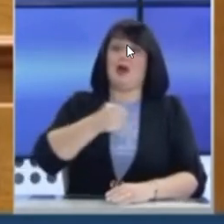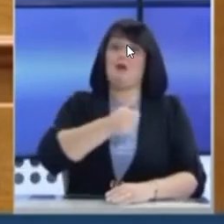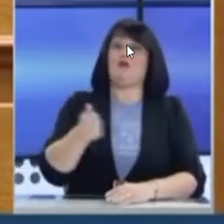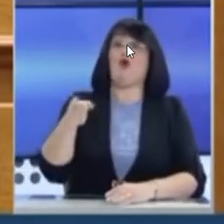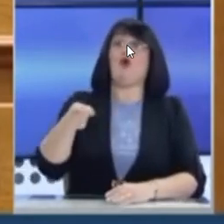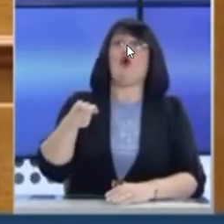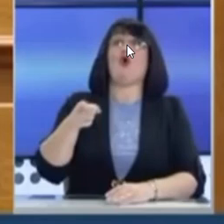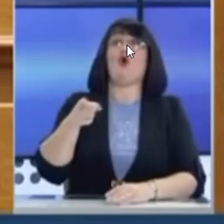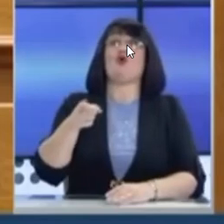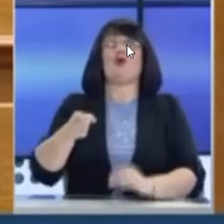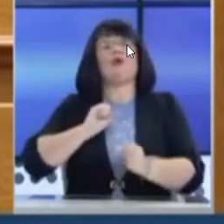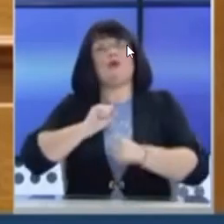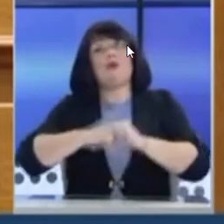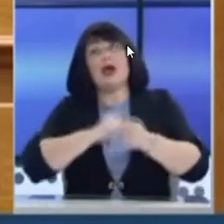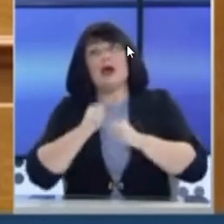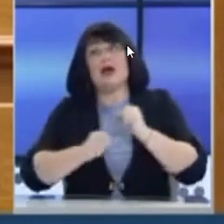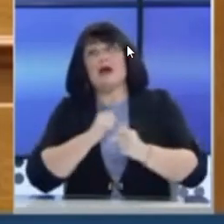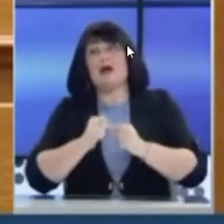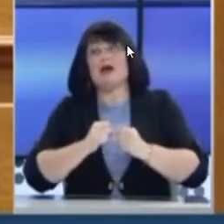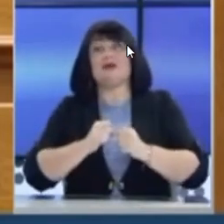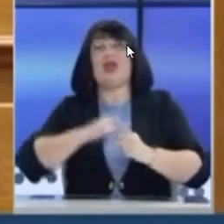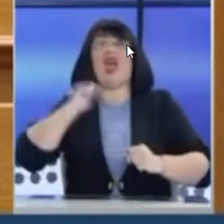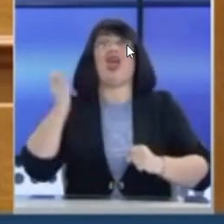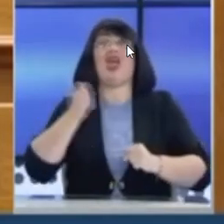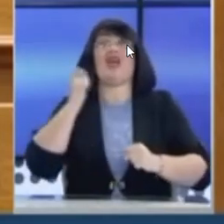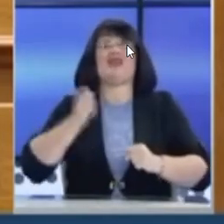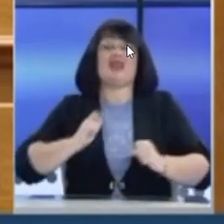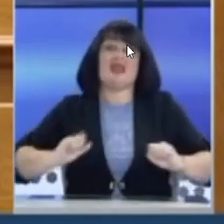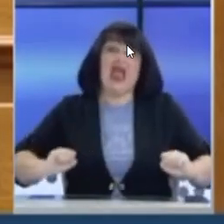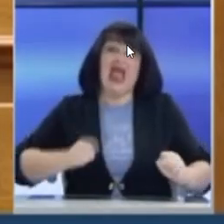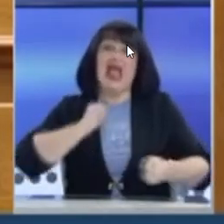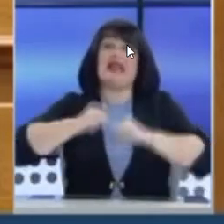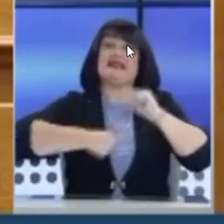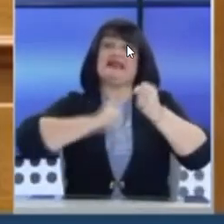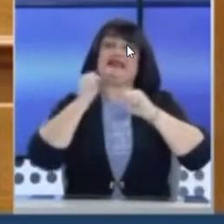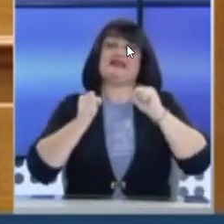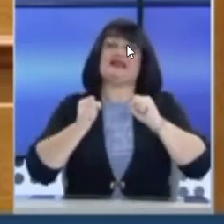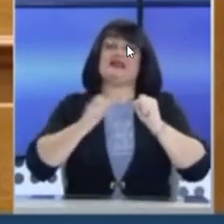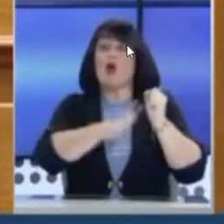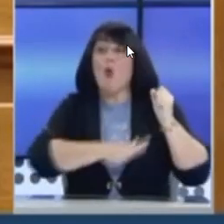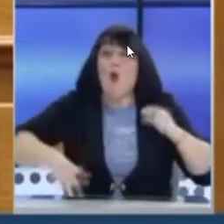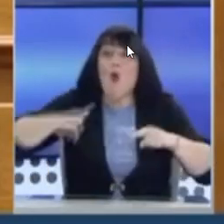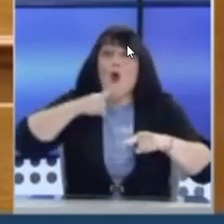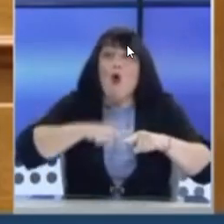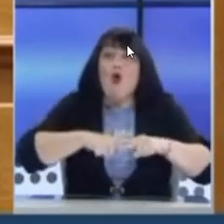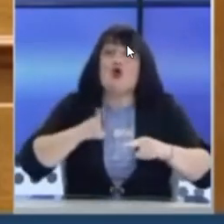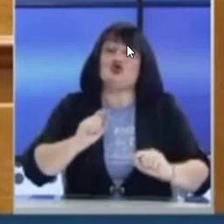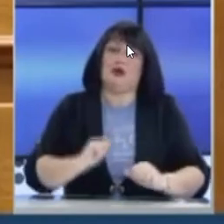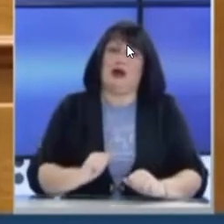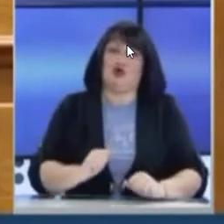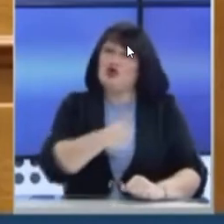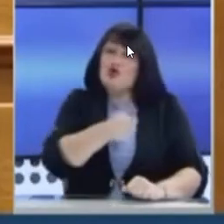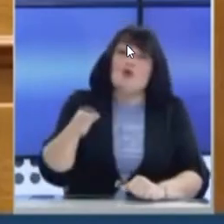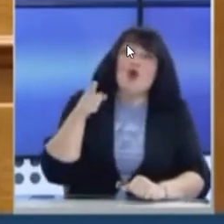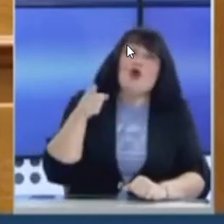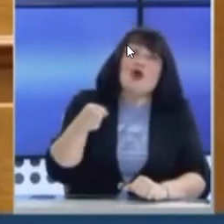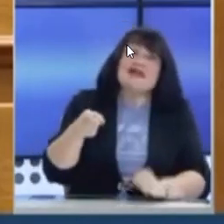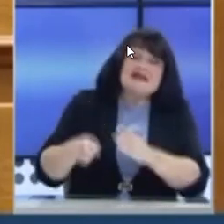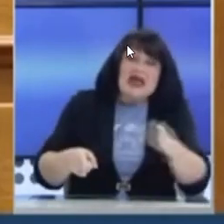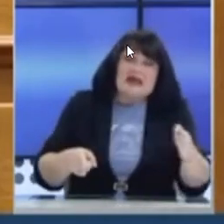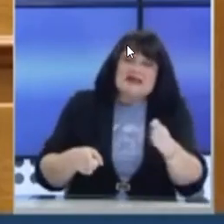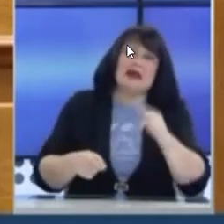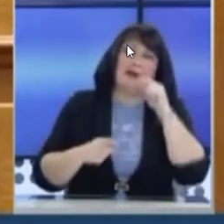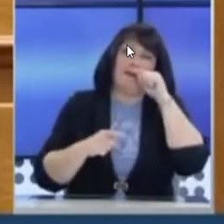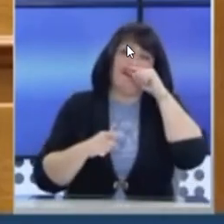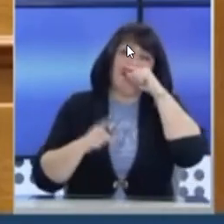εσείς πολεμήσατε στην εθνική αντίσταση, εσείς οριζόμενοι ως αριστεροί. Όχι, στην εθνική αντίσταση πολέμησε όλος ο ελληνικός λαός. Και κάποια στιγμή αυτό